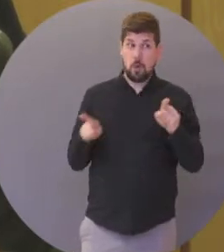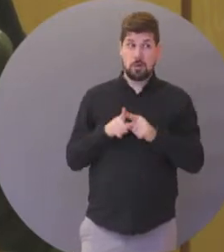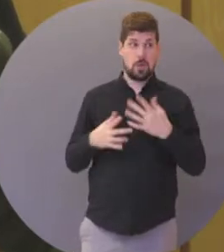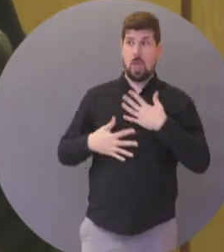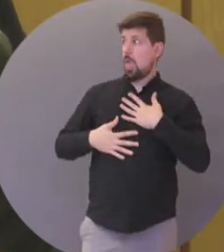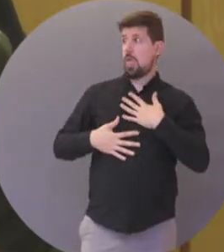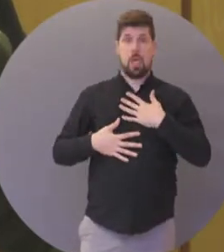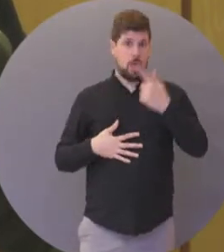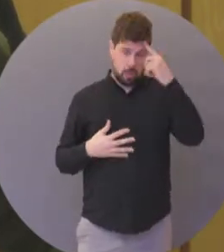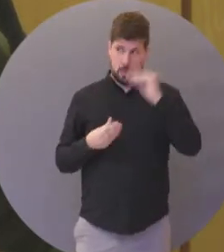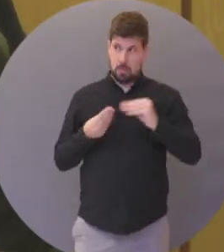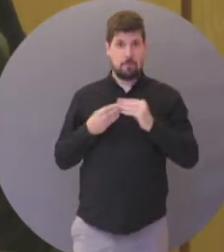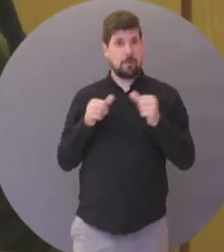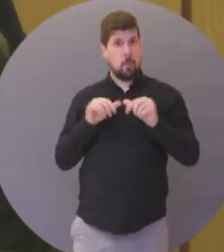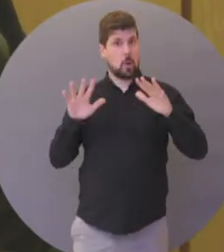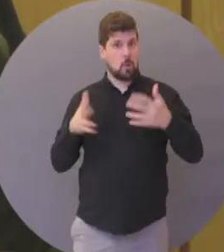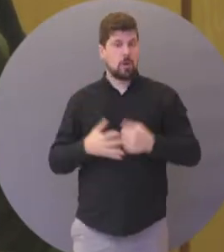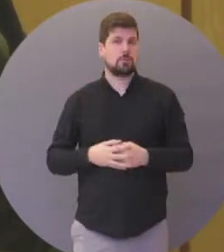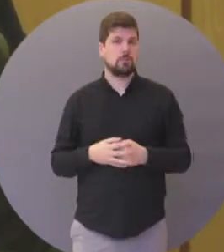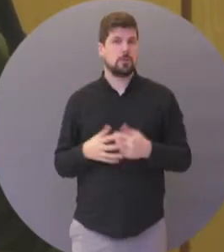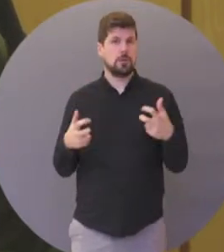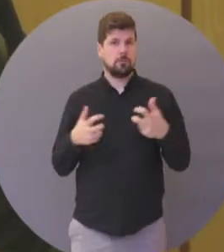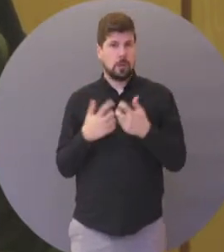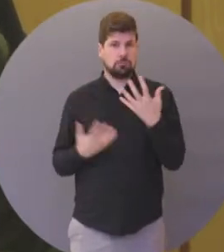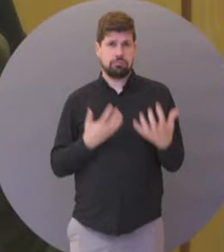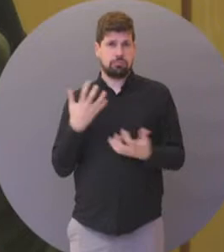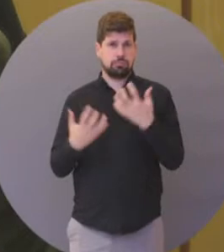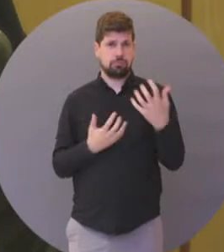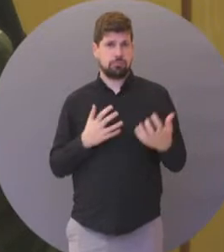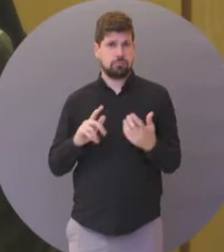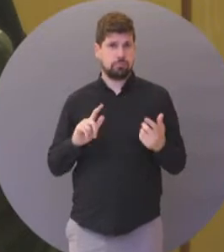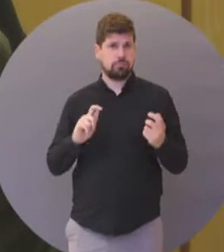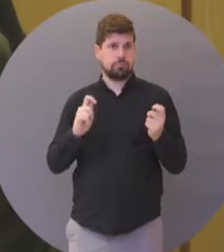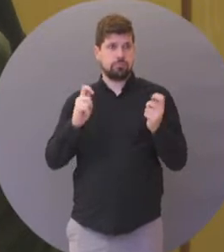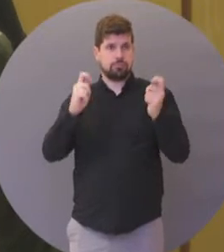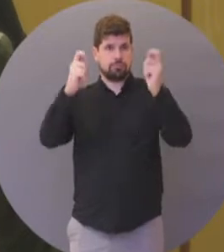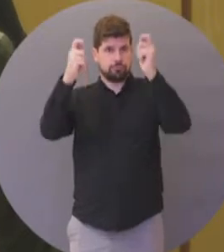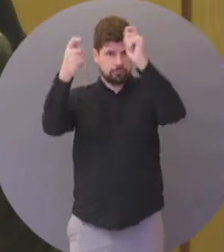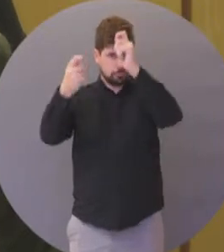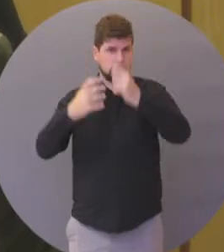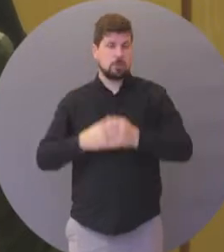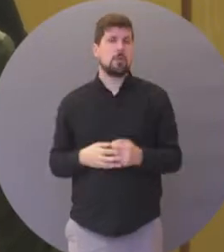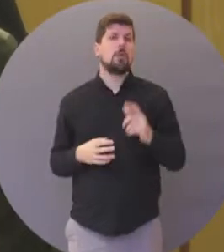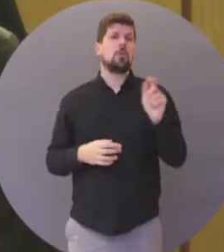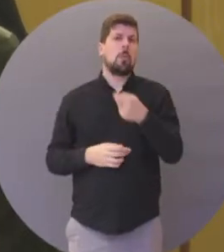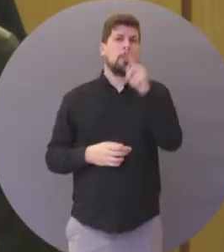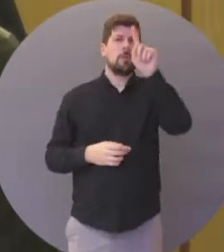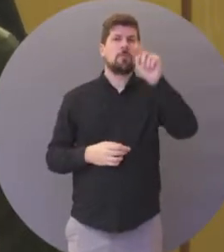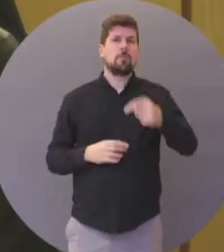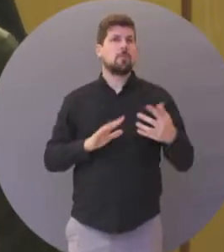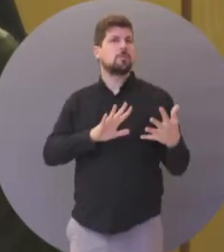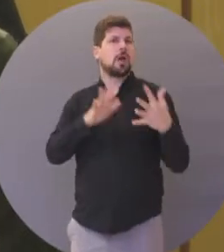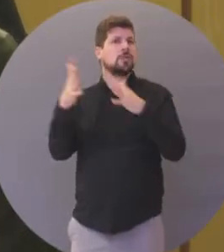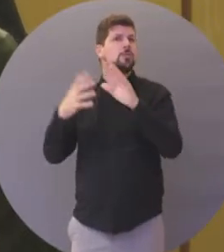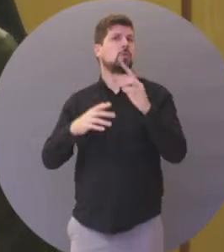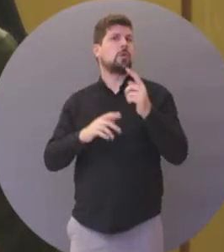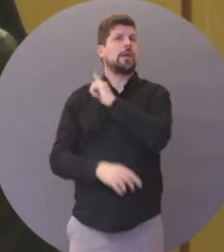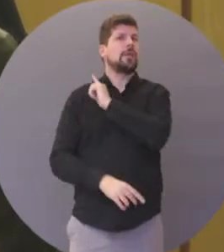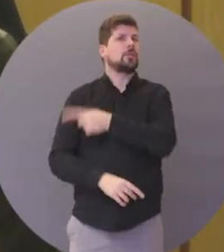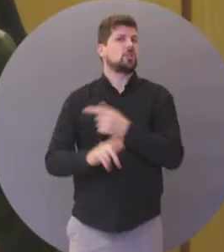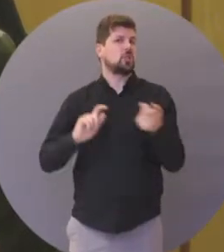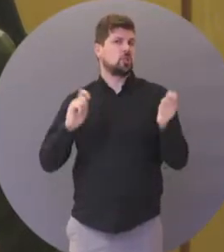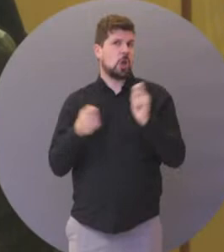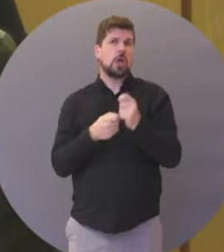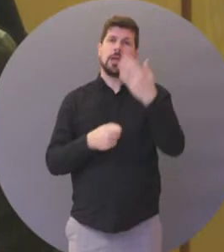d'électricité et du chauffage pour accélérer la transition énergétique on sait que l'État a mis en place des dispositifs tels que